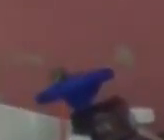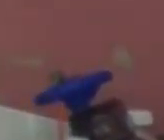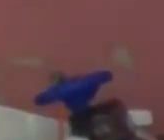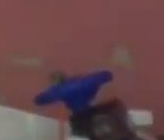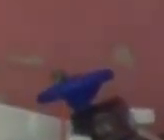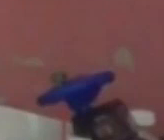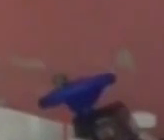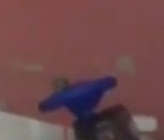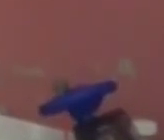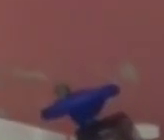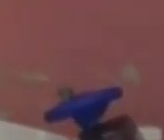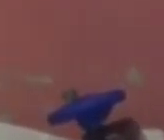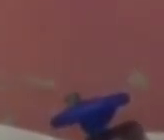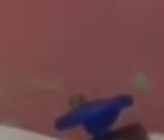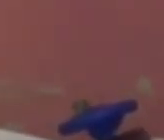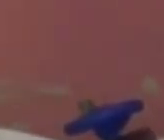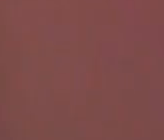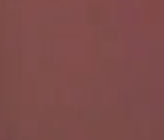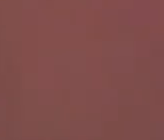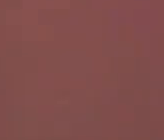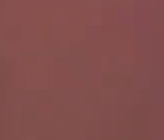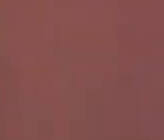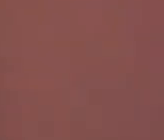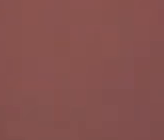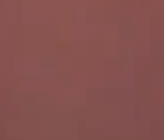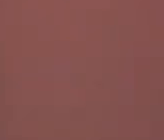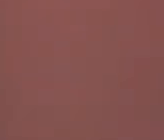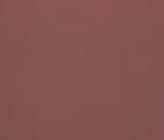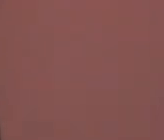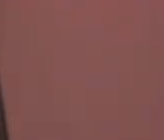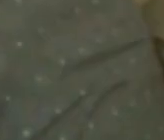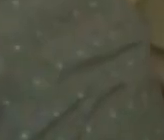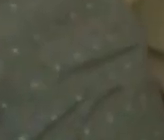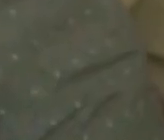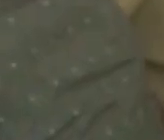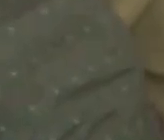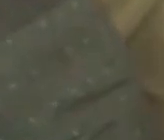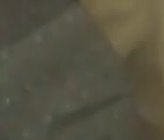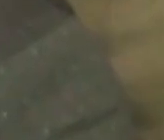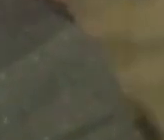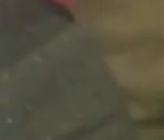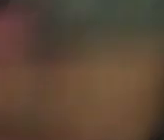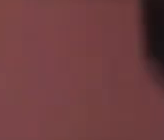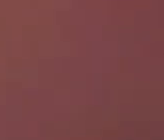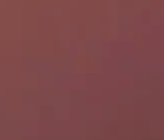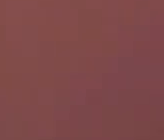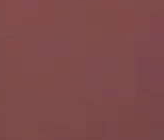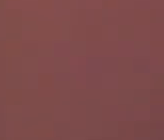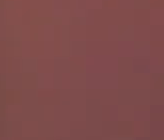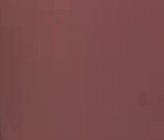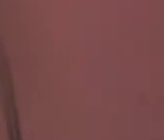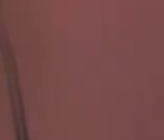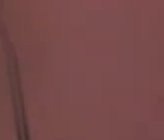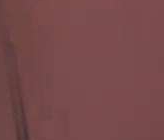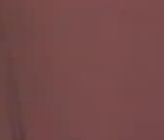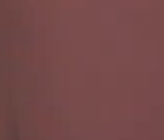Saat ibunya tengah mengambil handuk, bocah ini berdiri dan mengambil air panas di gayung yang belum dicampur air dingin. Akibatnya balita ini terluka